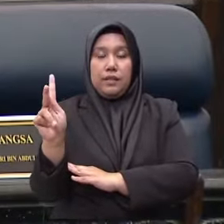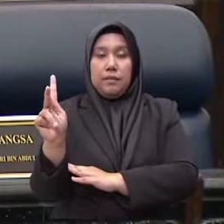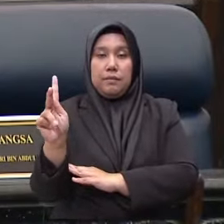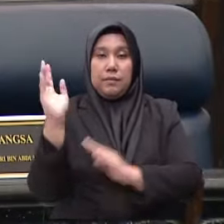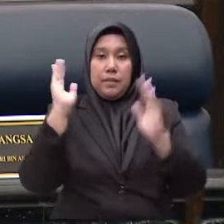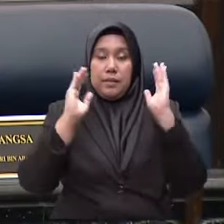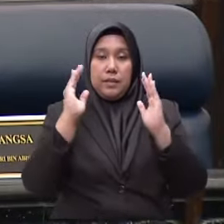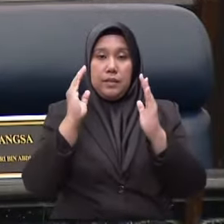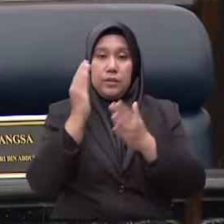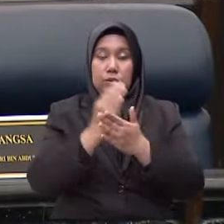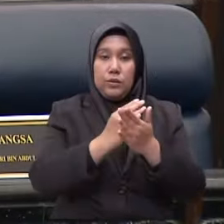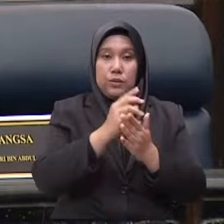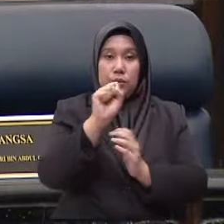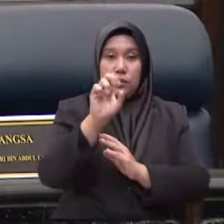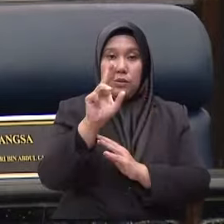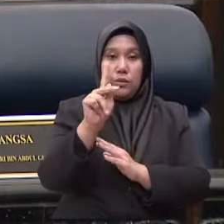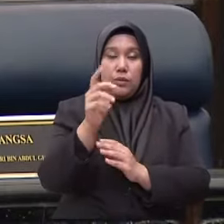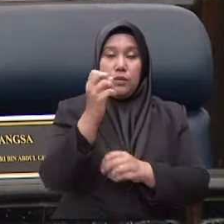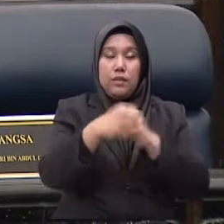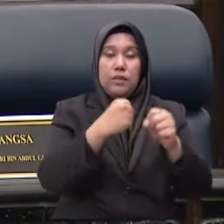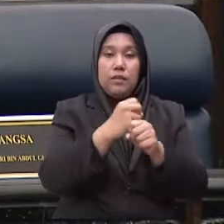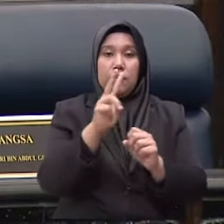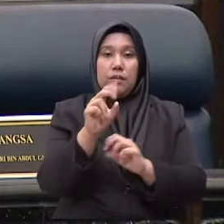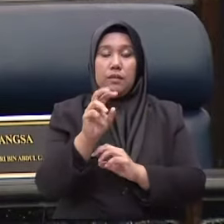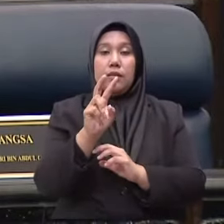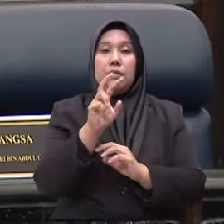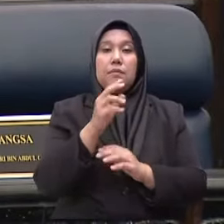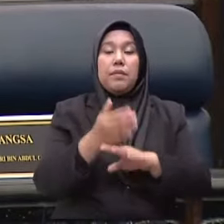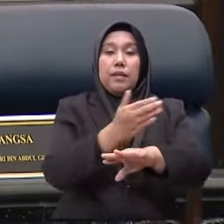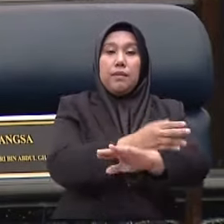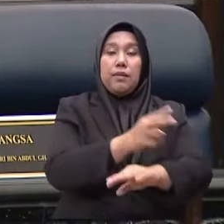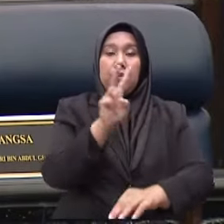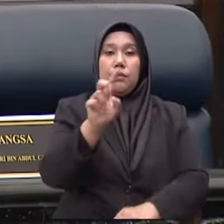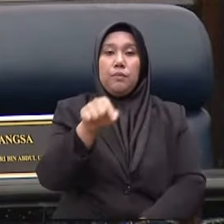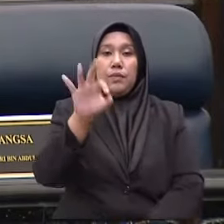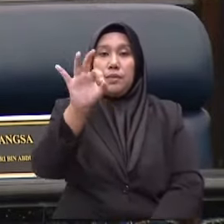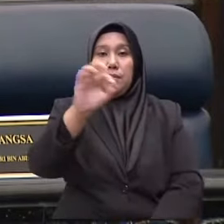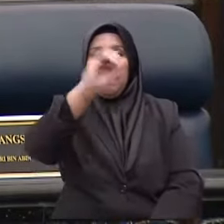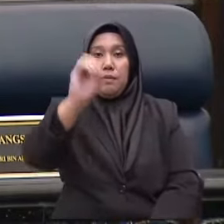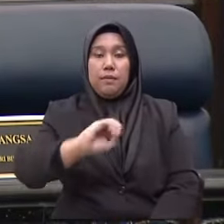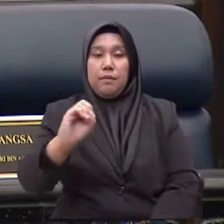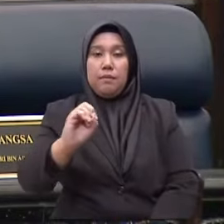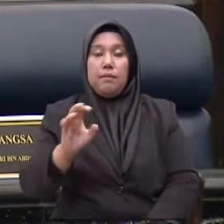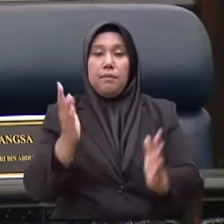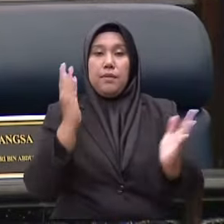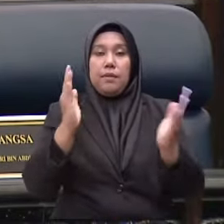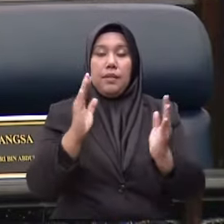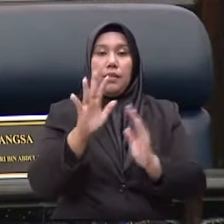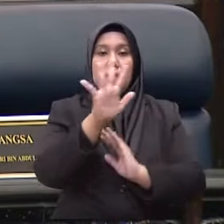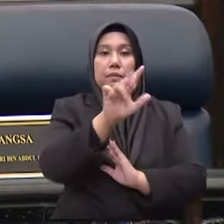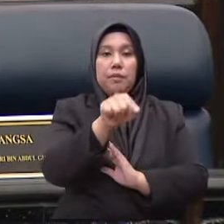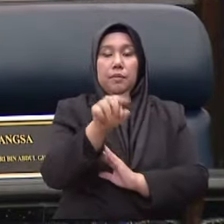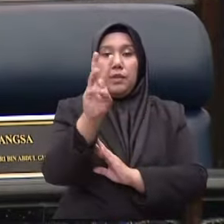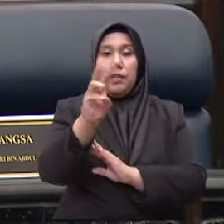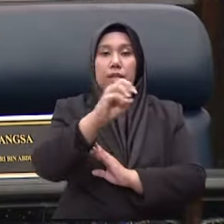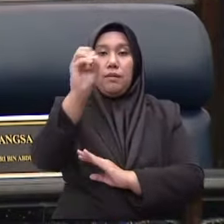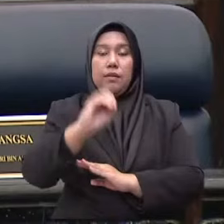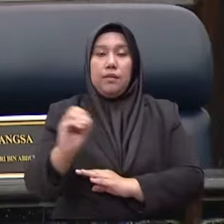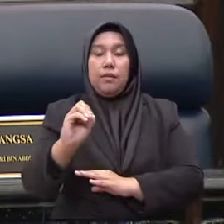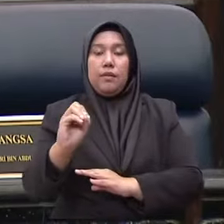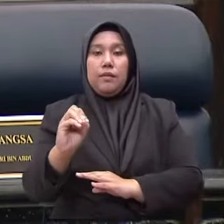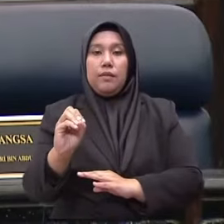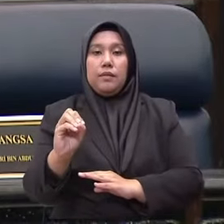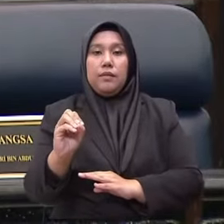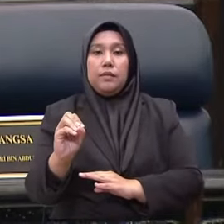2023 mencatatkan perkembangan hanya 2.9% berbanding 5.6% yang dicatatkan pada suku